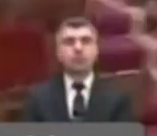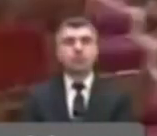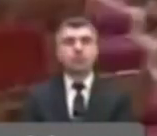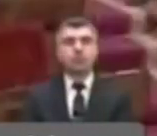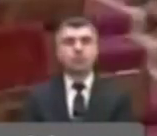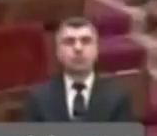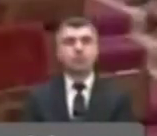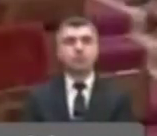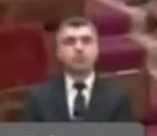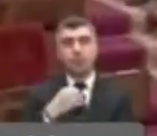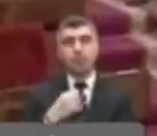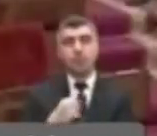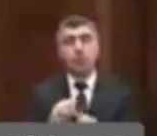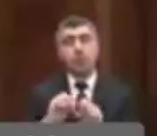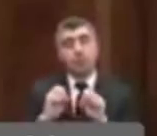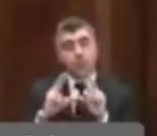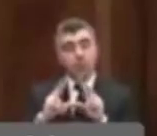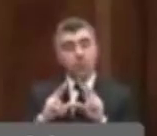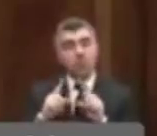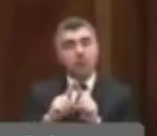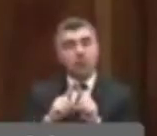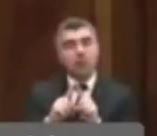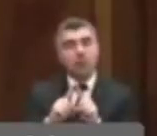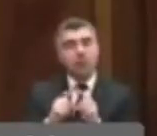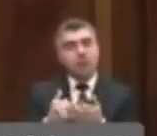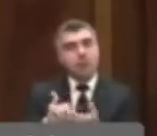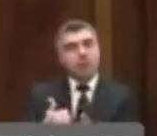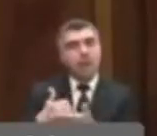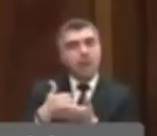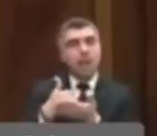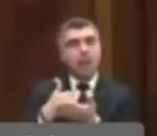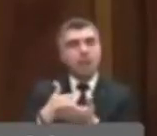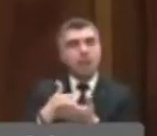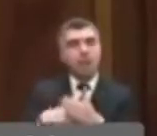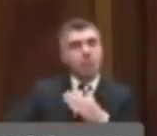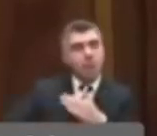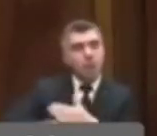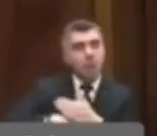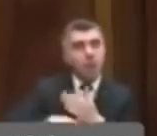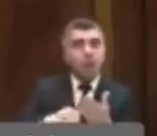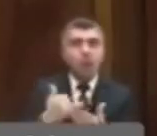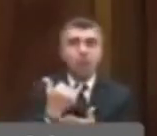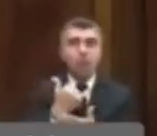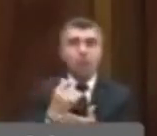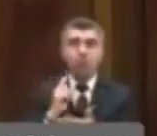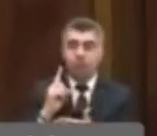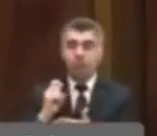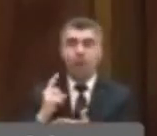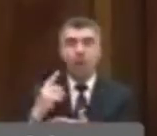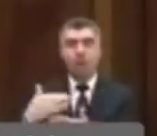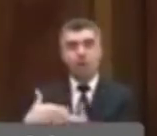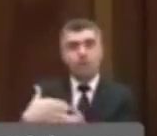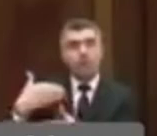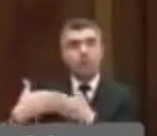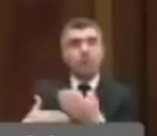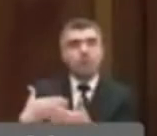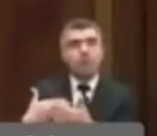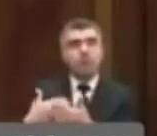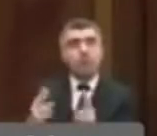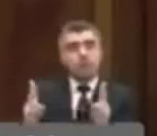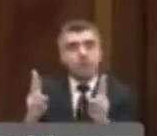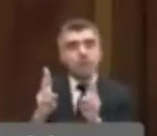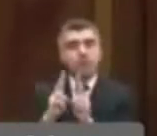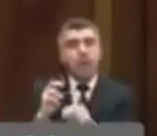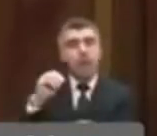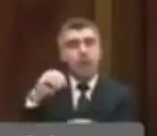فلهذا يجب ان ندعمهم، لانه عندنا مقابلات مهمه من دابا شهر، وما غاديش يعاودوا يتلاقاو على